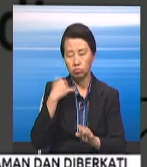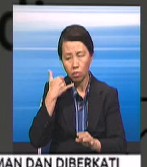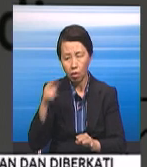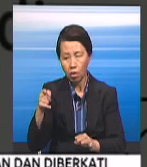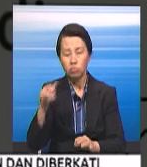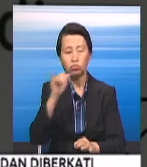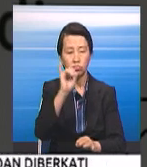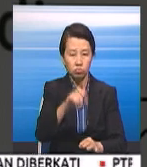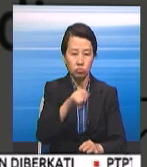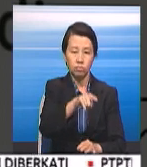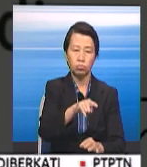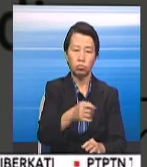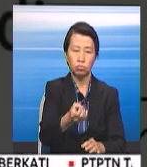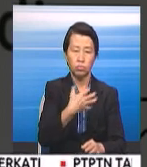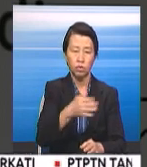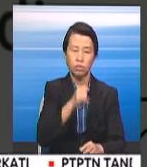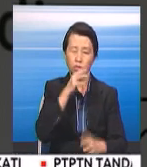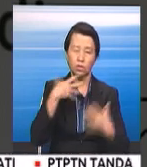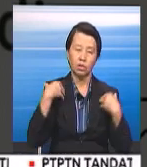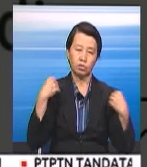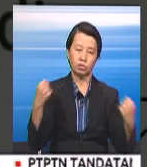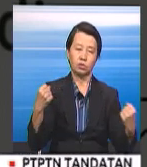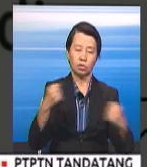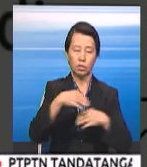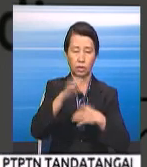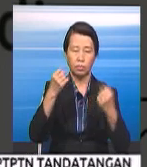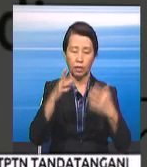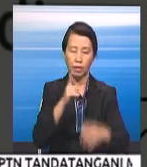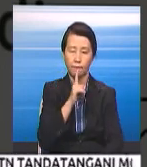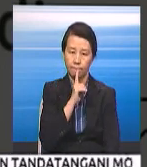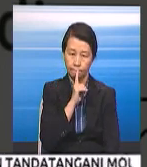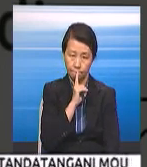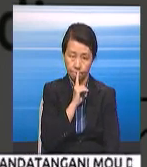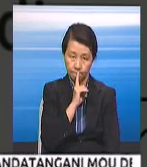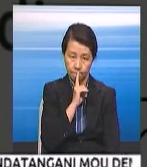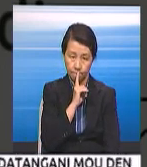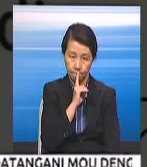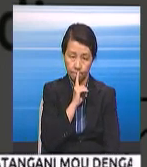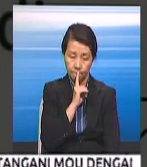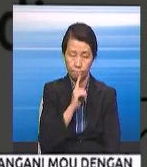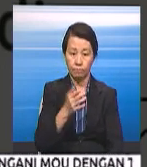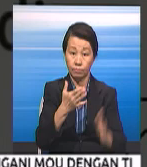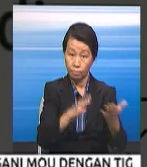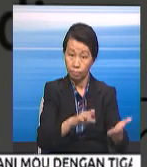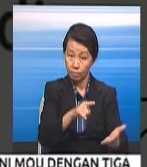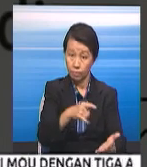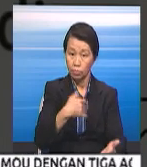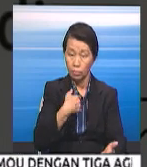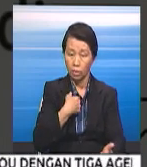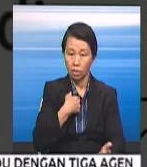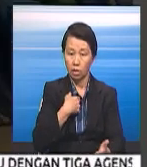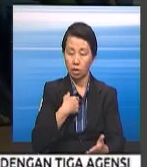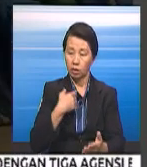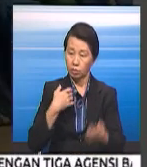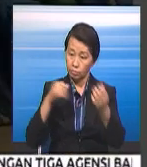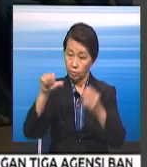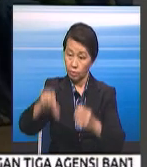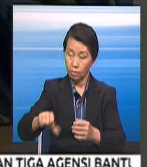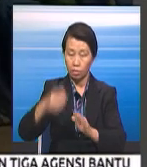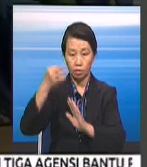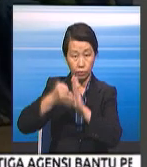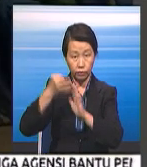dan memberitahu Allahyarham tidak sihat dan lebih banyak mendiamkan diri. Allahyarham pernah mengarahkan beberapa buah